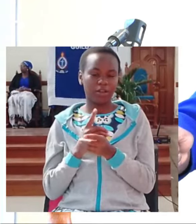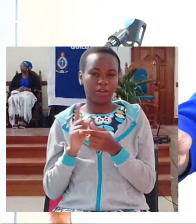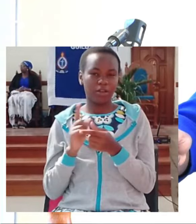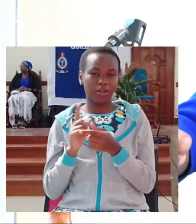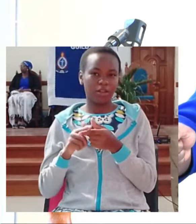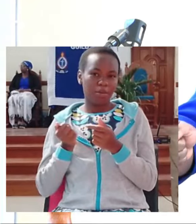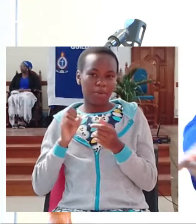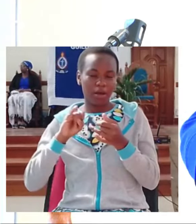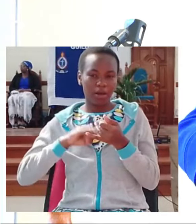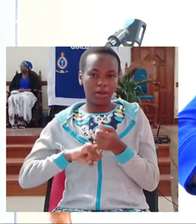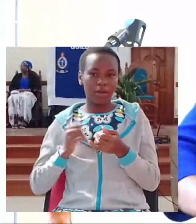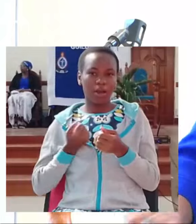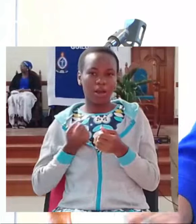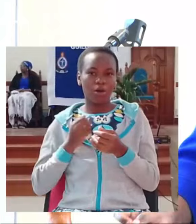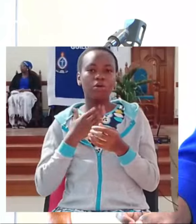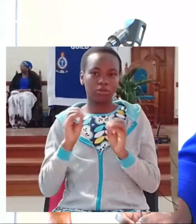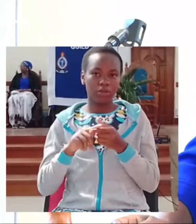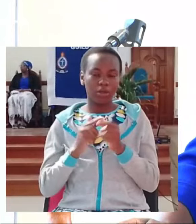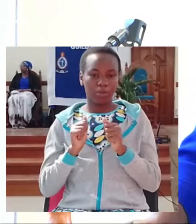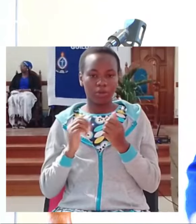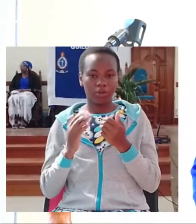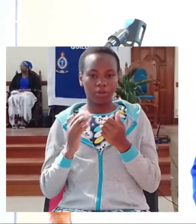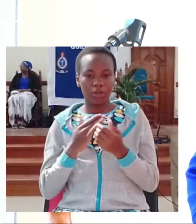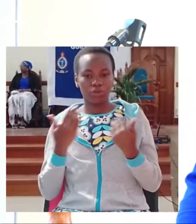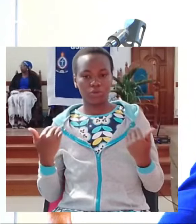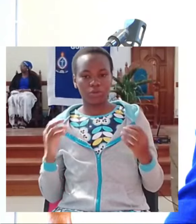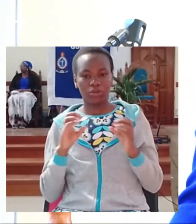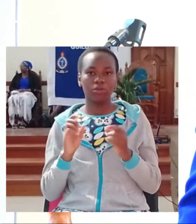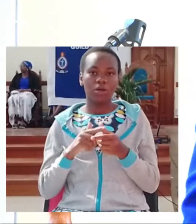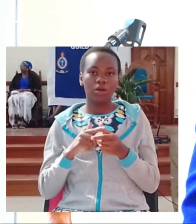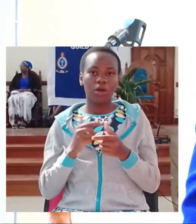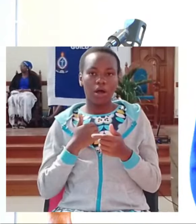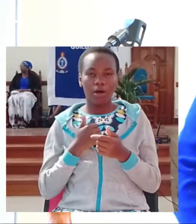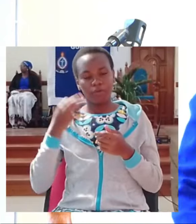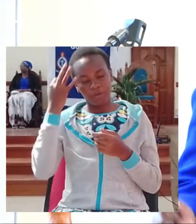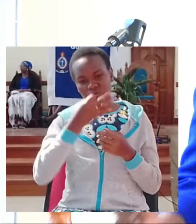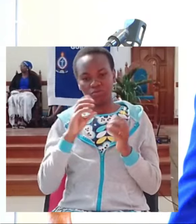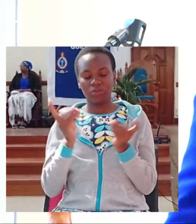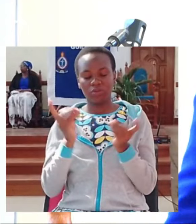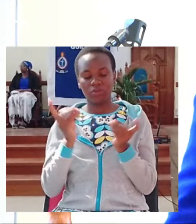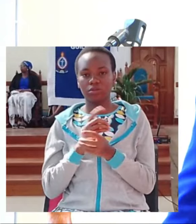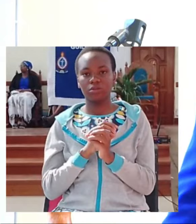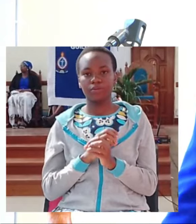mwenye siku anataka, kuna mwingine angalii watoto wake, kuna mwingine hata sura si kama yangu, kuna...